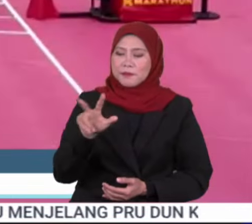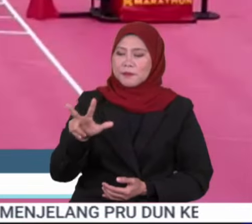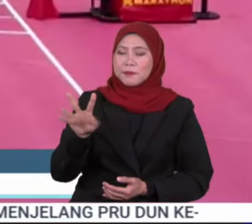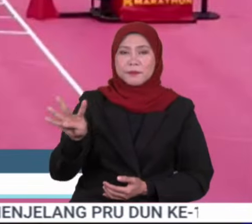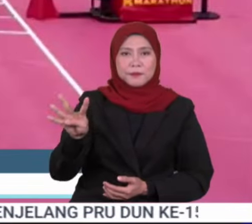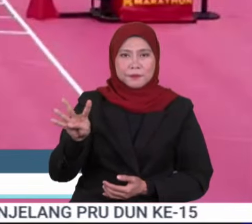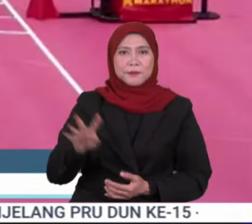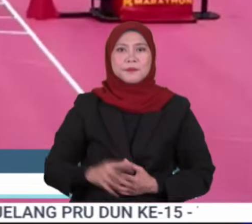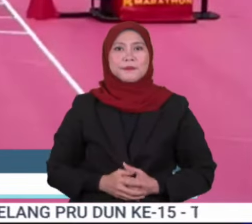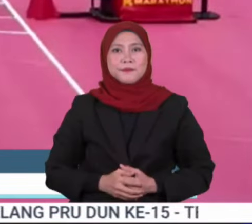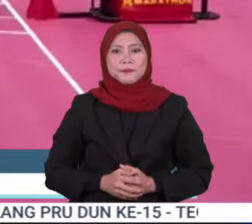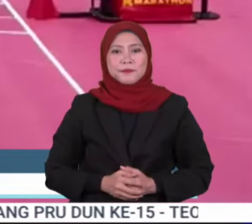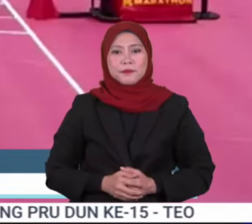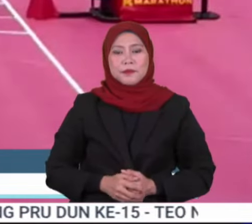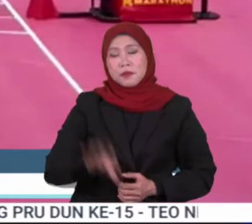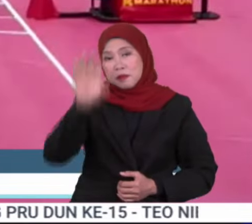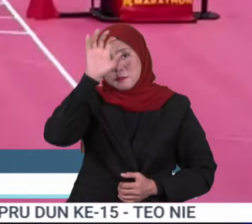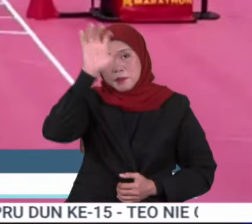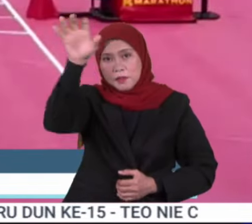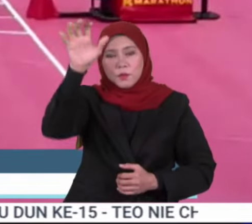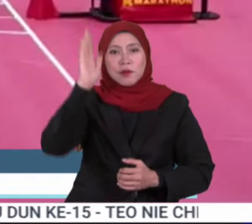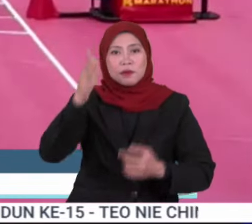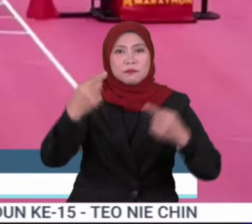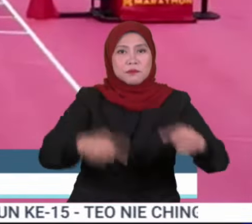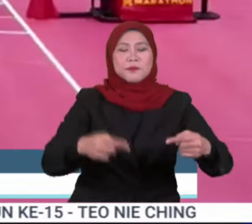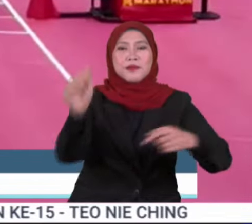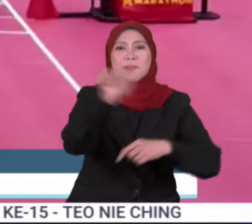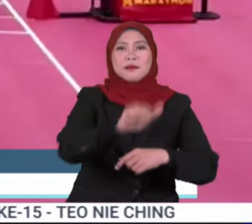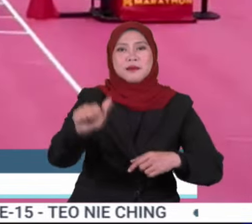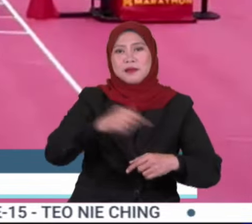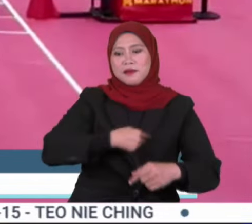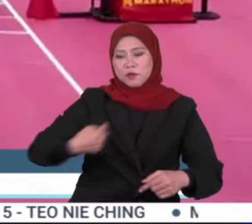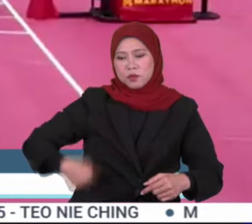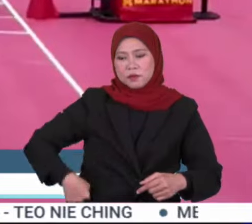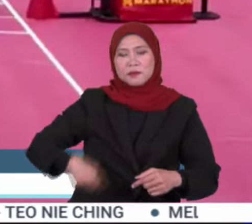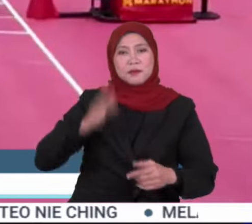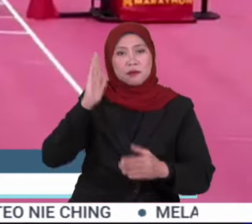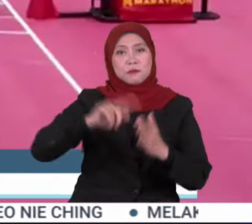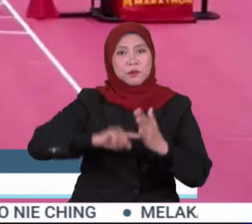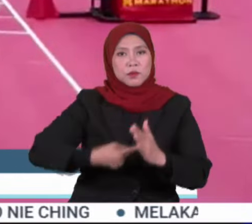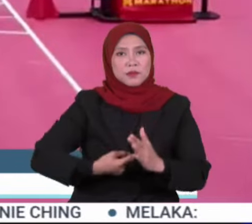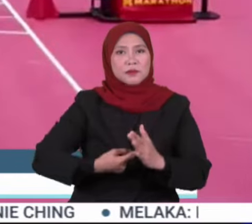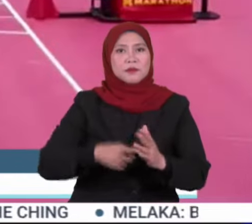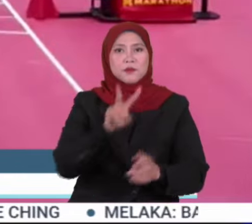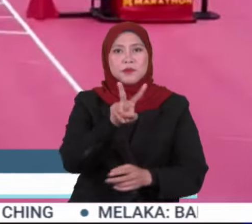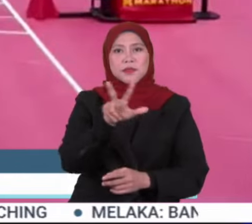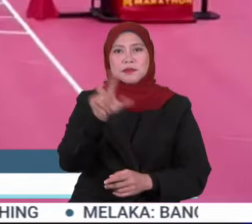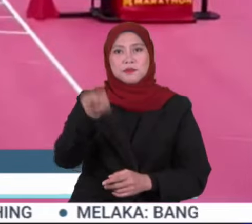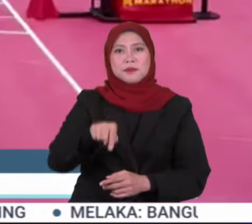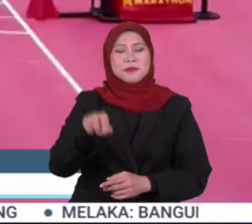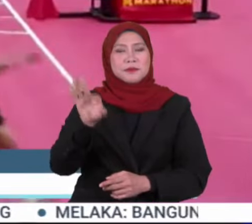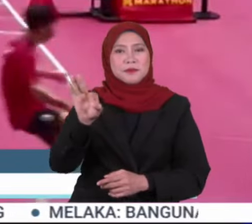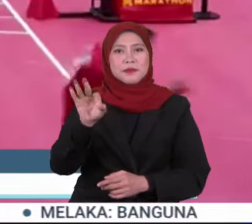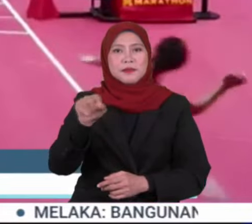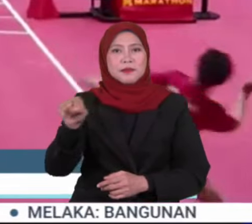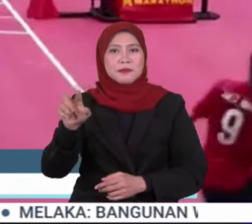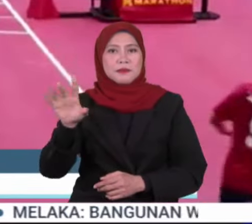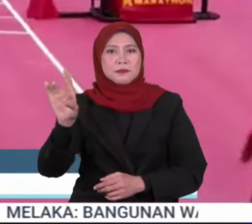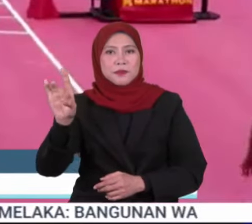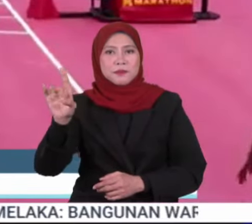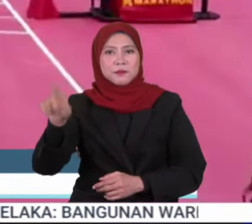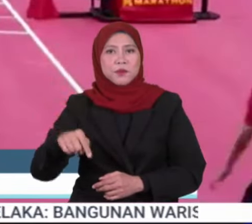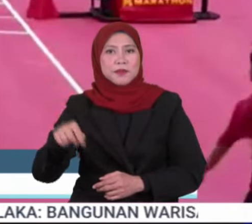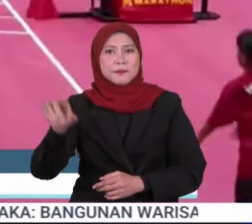2034. Sepak takraw akan dipertandingkan pada sukan Asia Hangzhou China yang bakal berlangsung bermula 23 September hingga 8